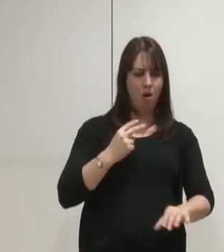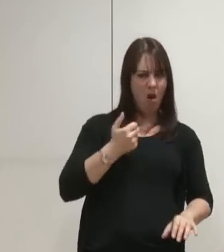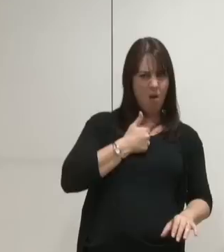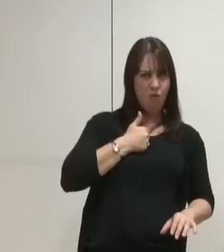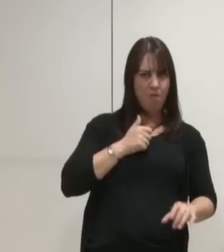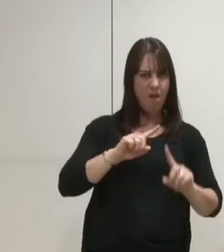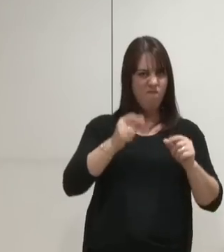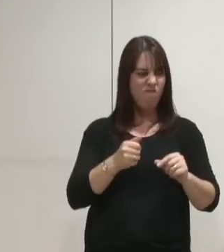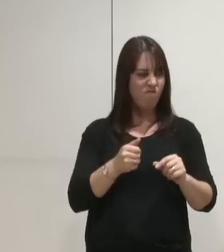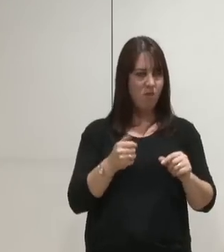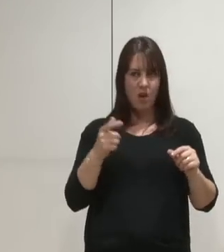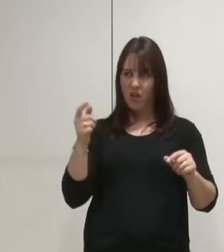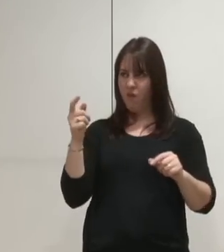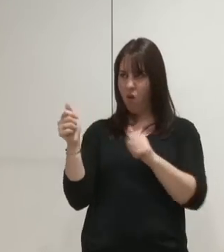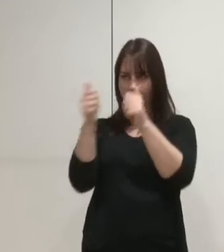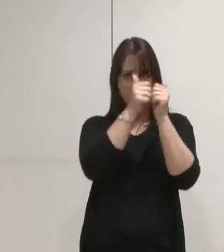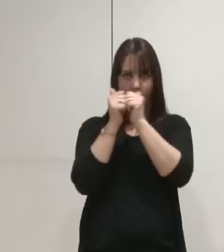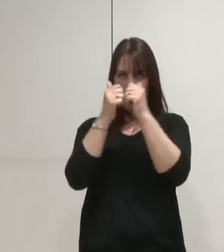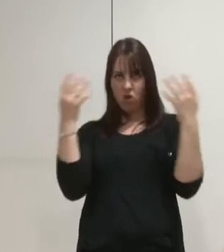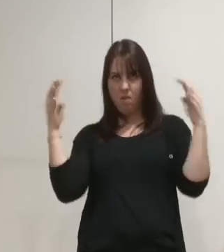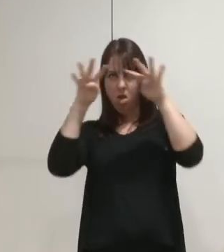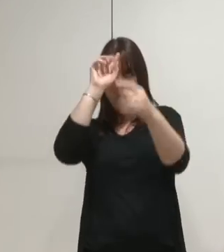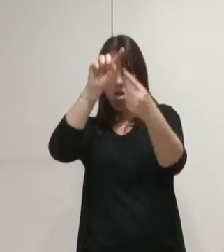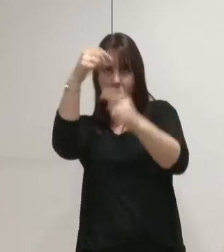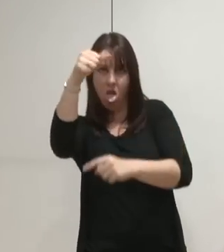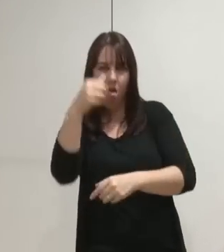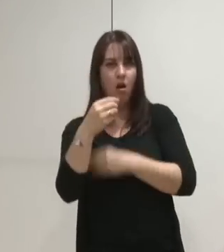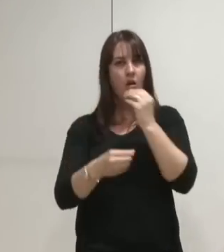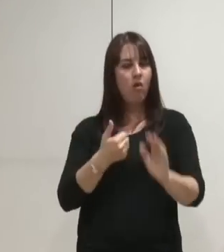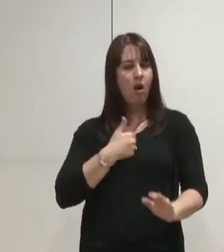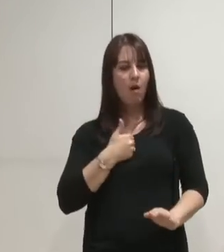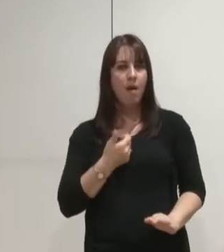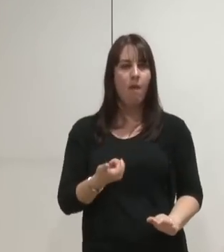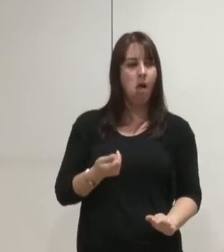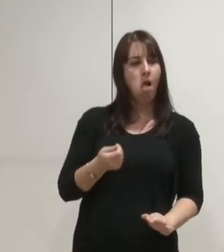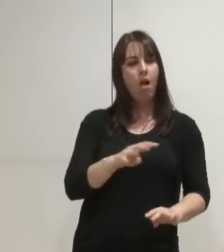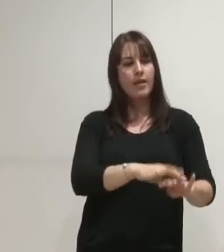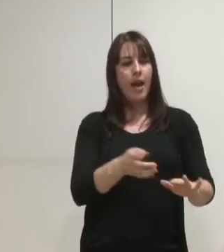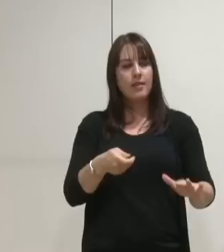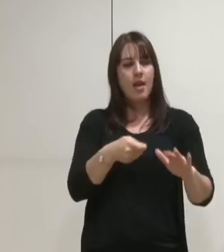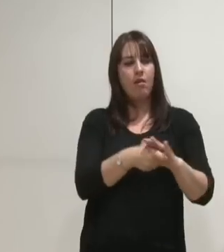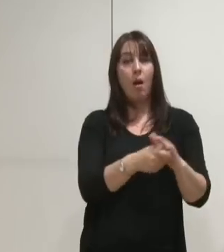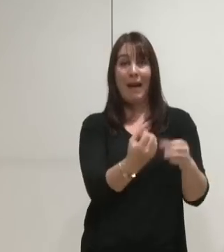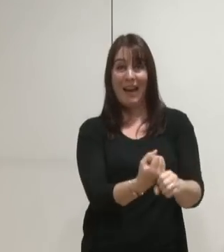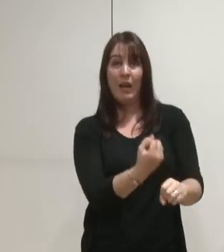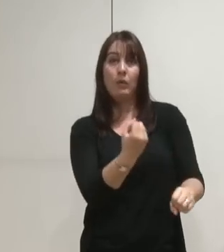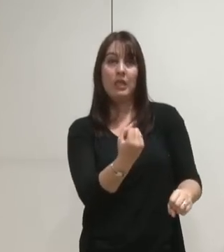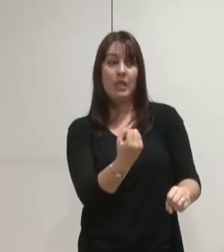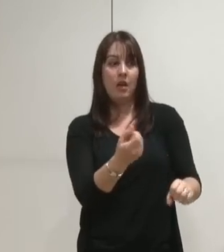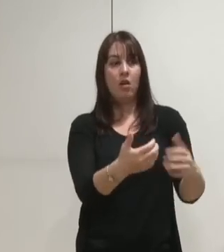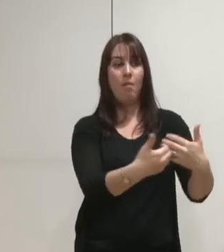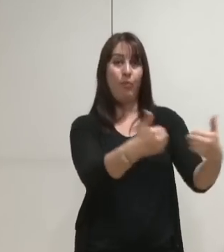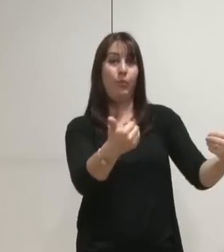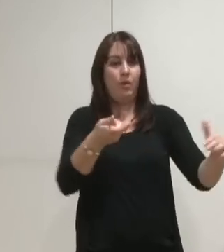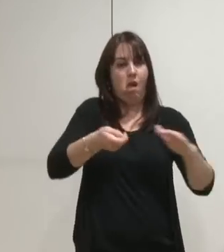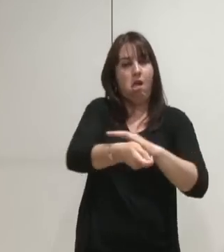et qu'on aille tous au même endroit ou est-ce que j'ai pas intérêt à continuer à amener un peu des sous à des quartiers qui en sont sortis mais euh qui pour